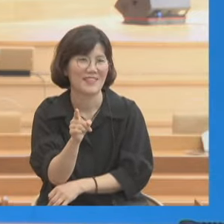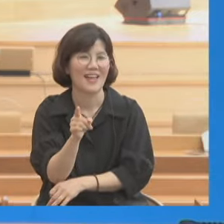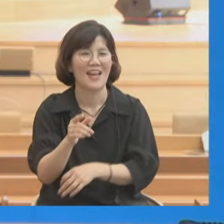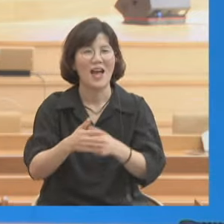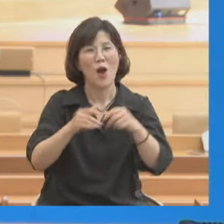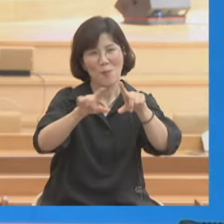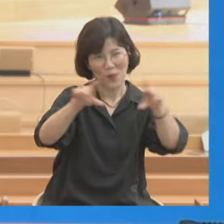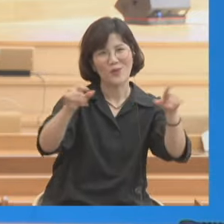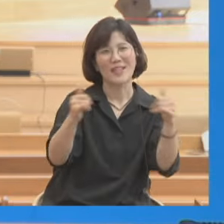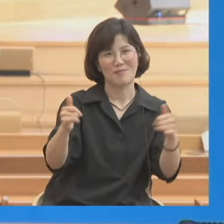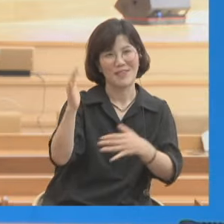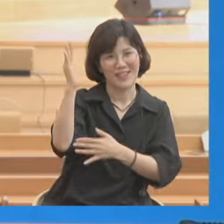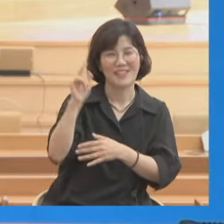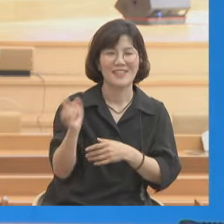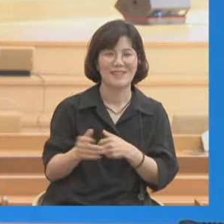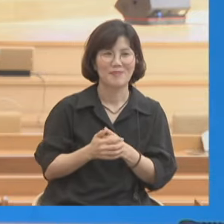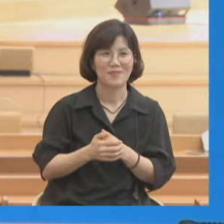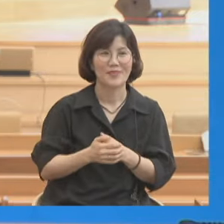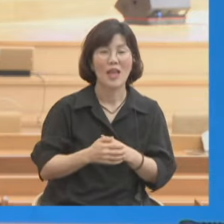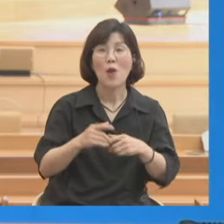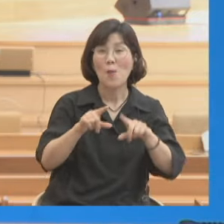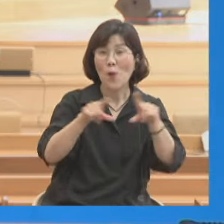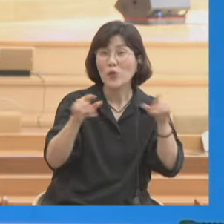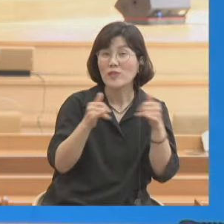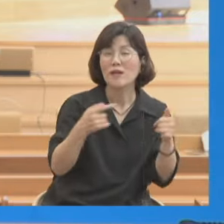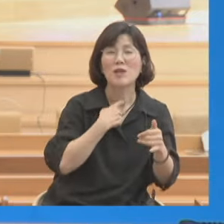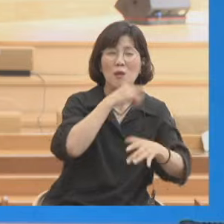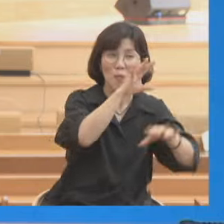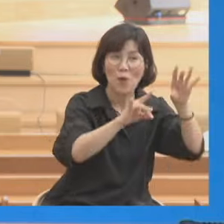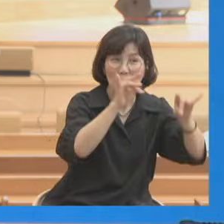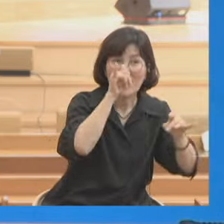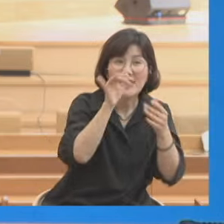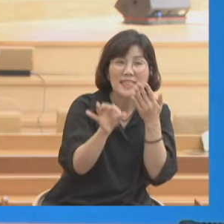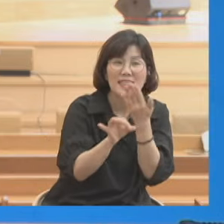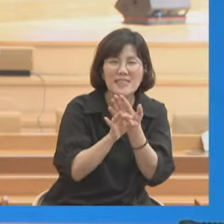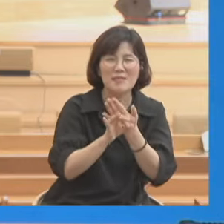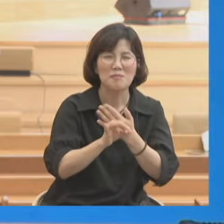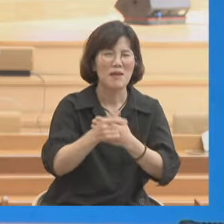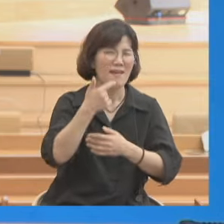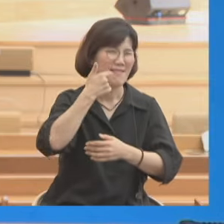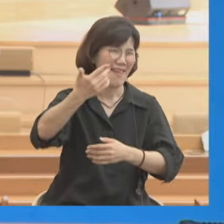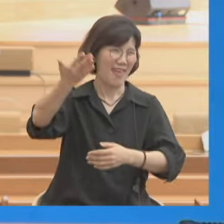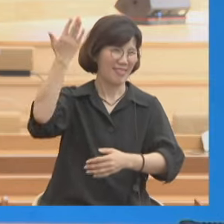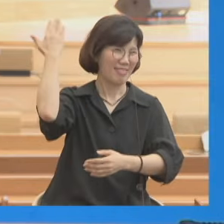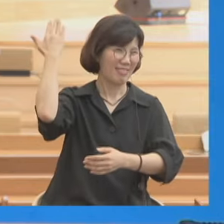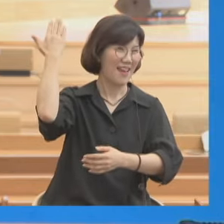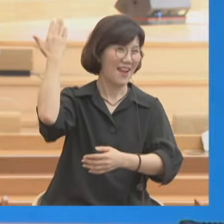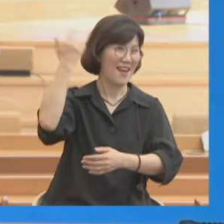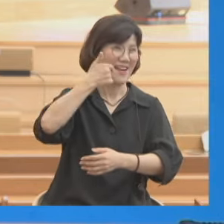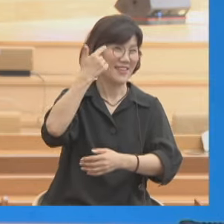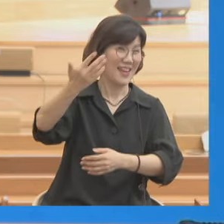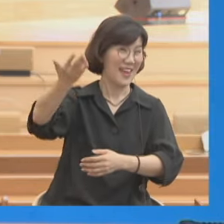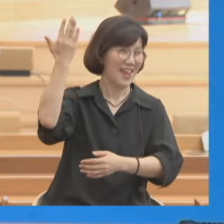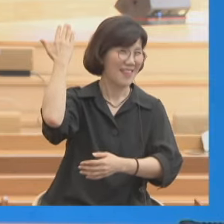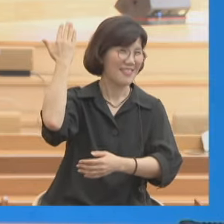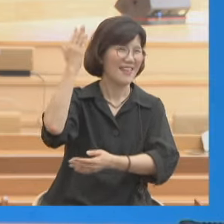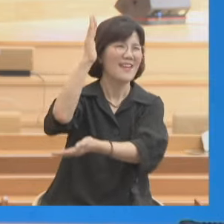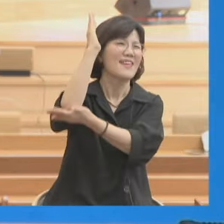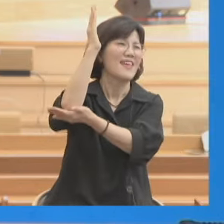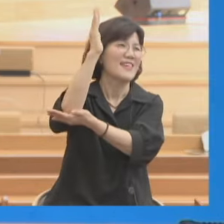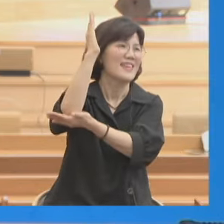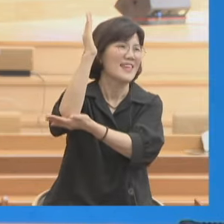보통 사람들은요, 이 목마름이 오면 과거의 것들로 채우면 되는 줄 알고 한창 때의